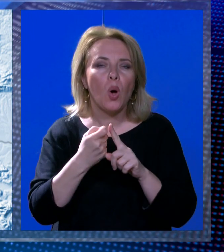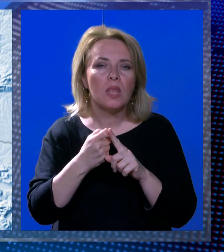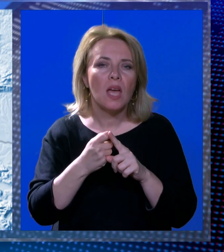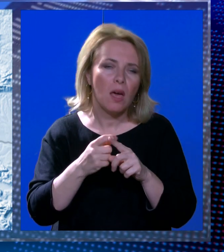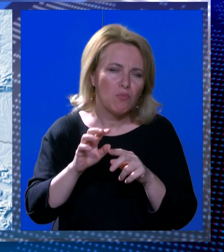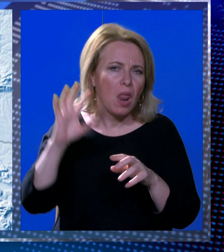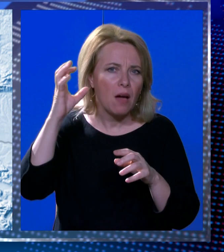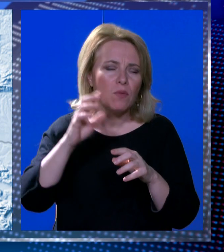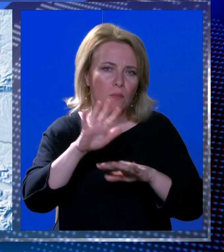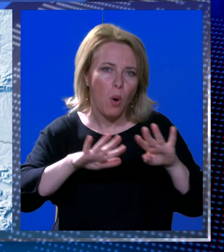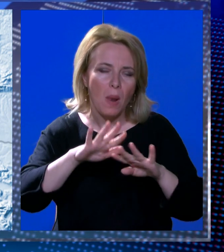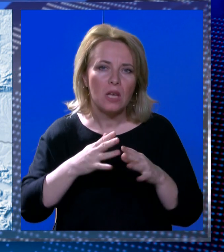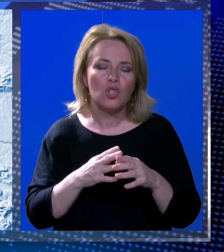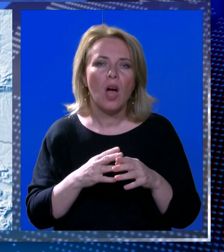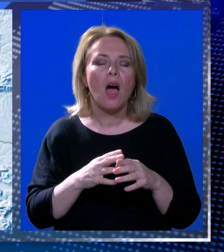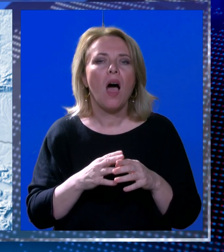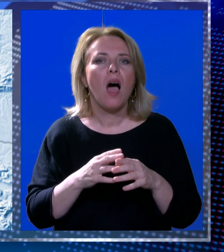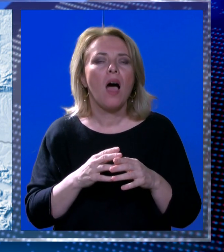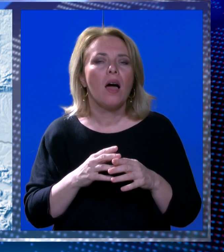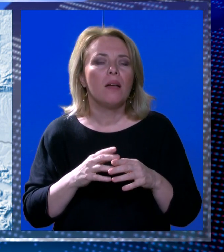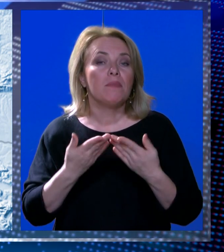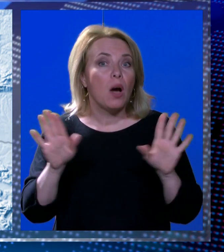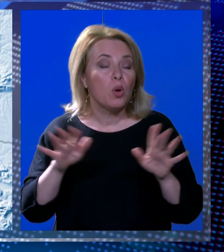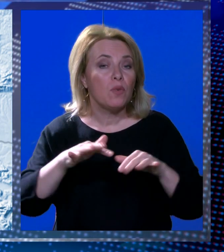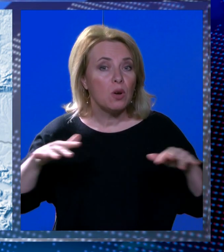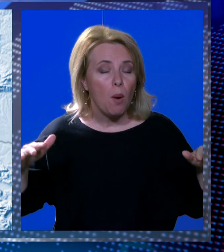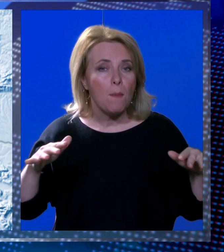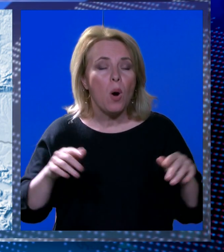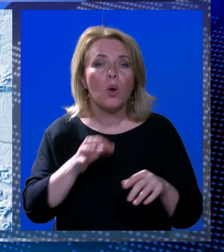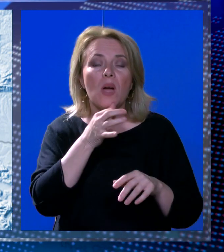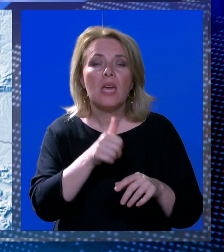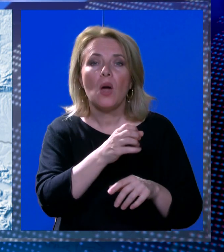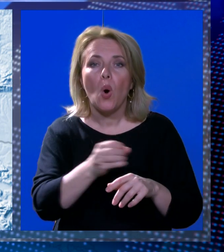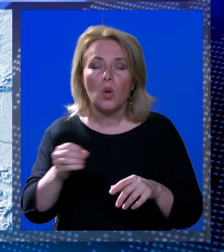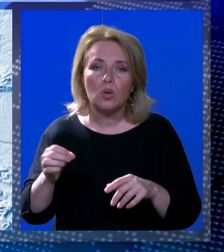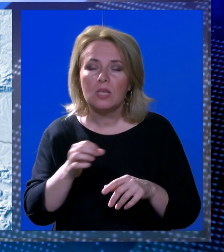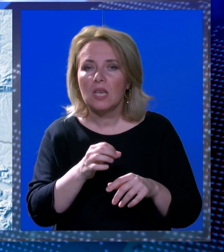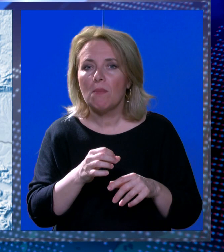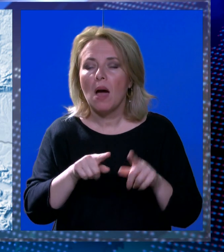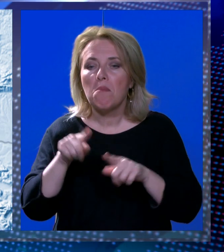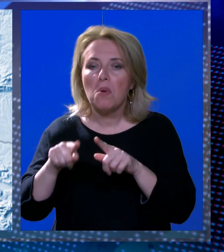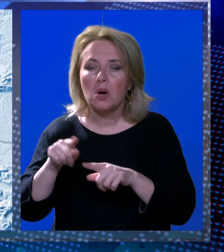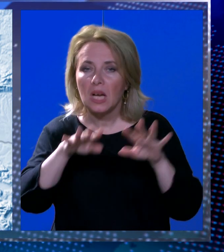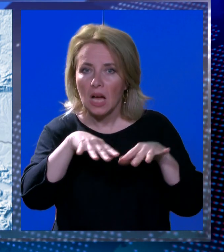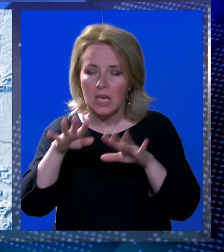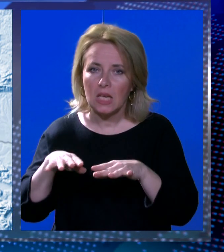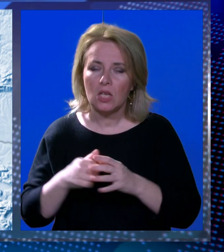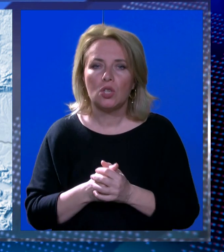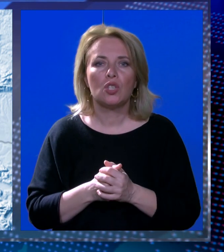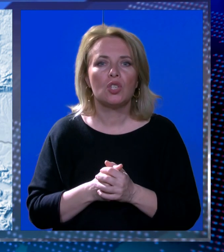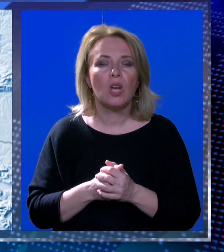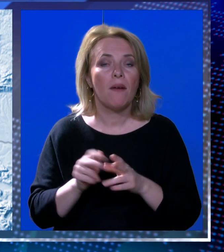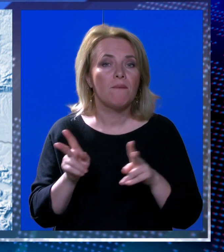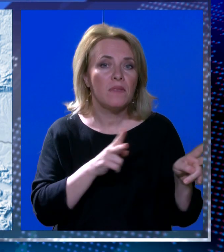oblačno. Mjestimice u Gorskoj Hrvatskoj moguća pokoja pahulja snijega, na otvorenom moru i otocima srednjeg i južnog Jadrana poneka